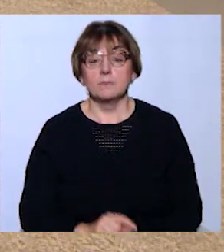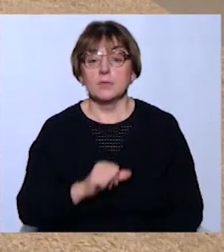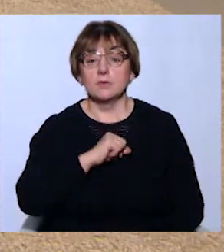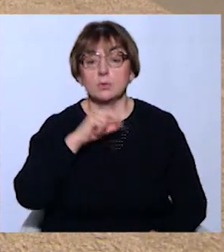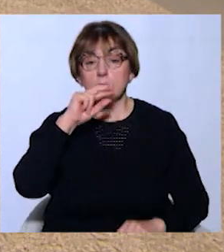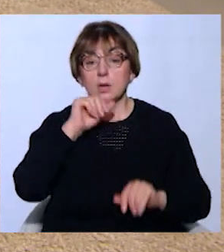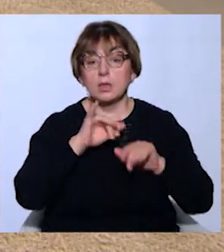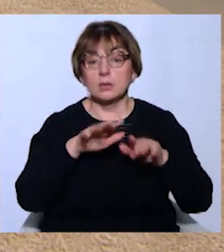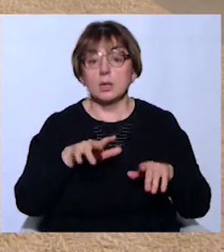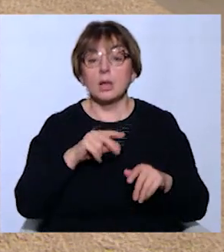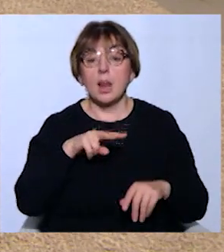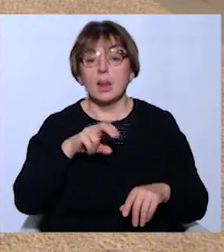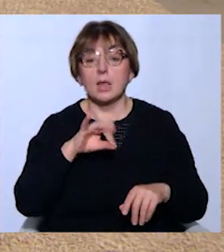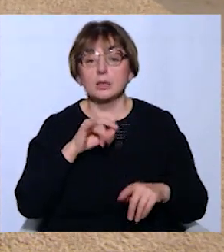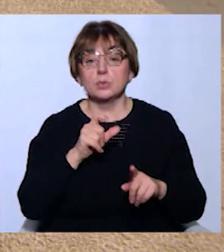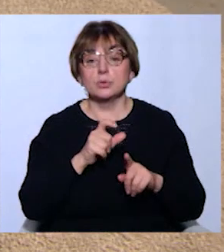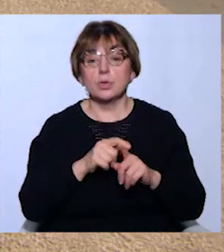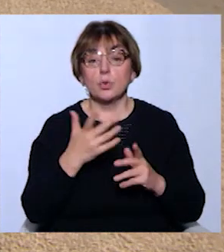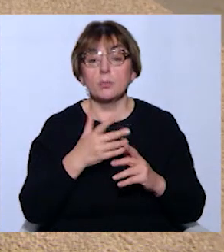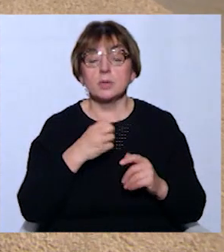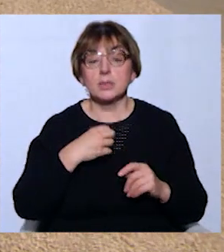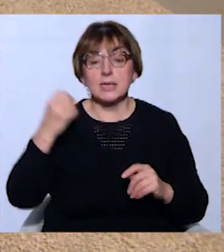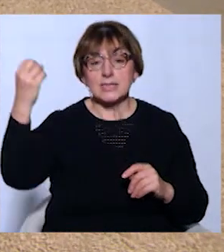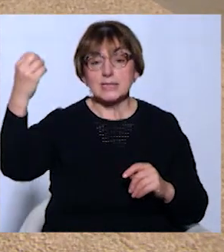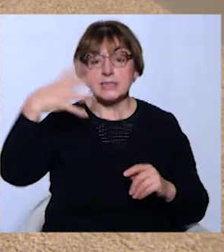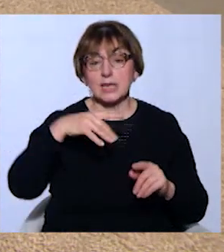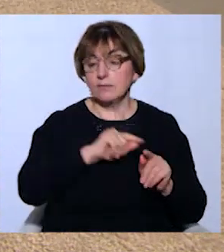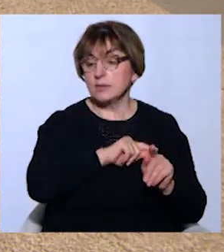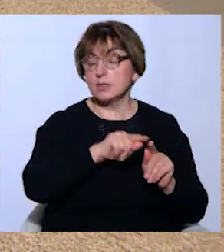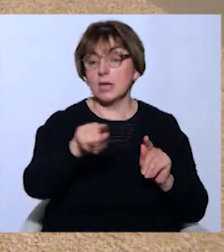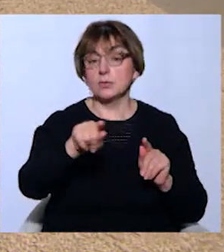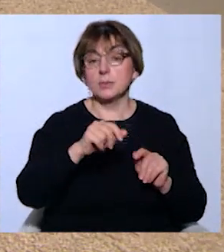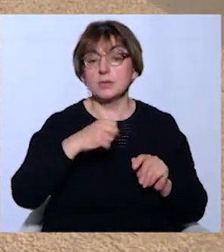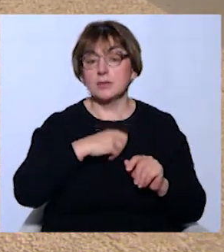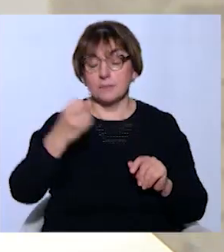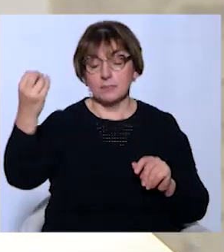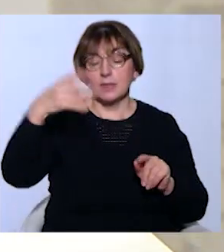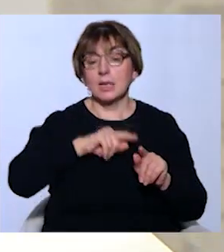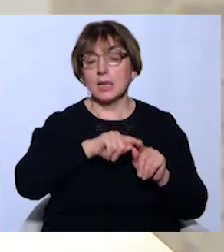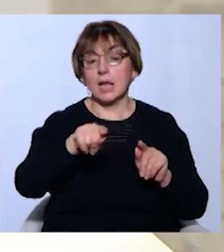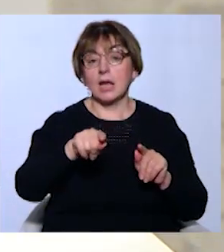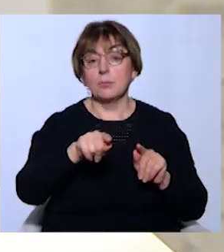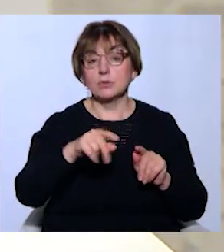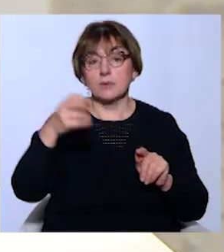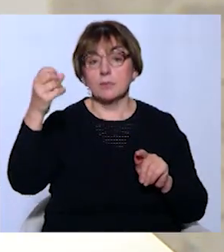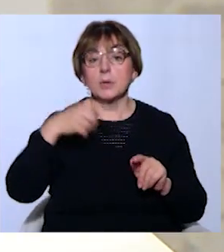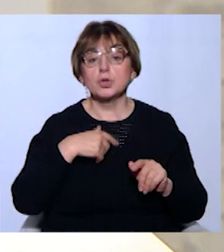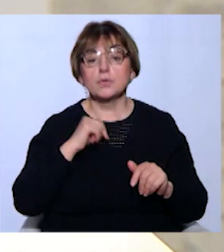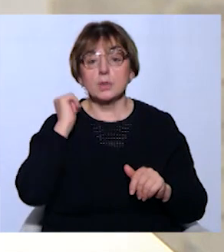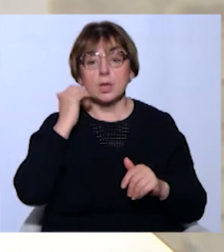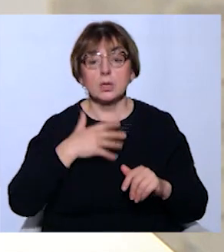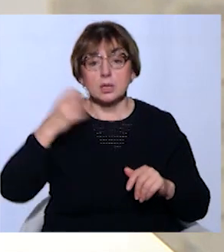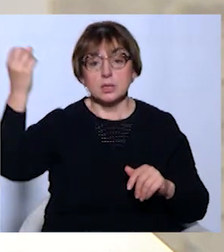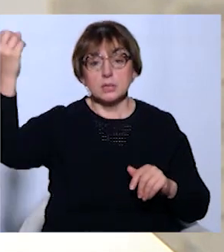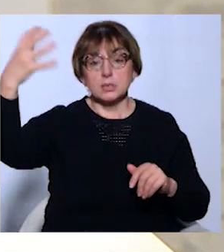რადიაცია ლათინური სიტყვაა, რომელიც ნიშნავს სხივის გაშვებას, გამოსხივებას. წარმოიდგინეთ, ჩვენი უმთავრესი